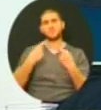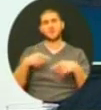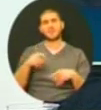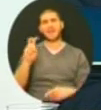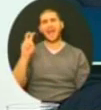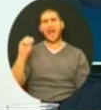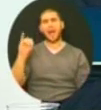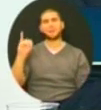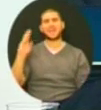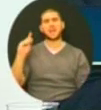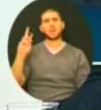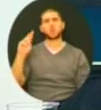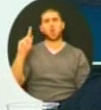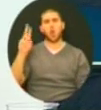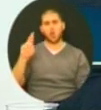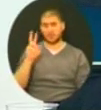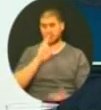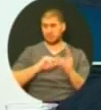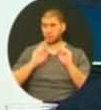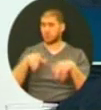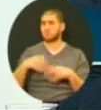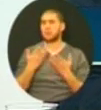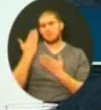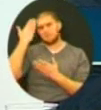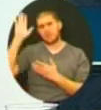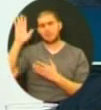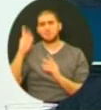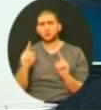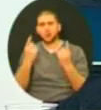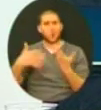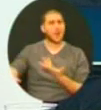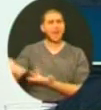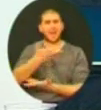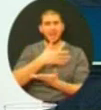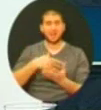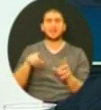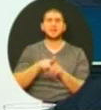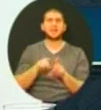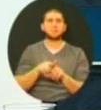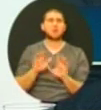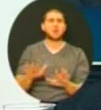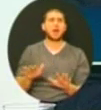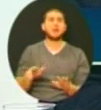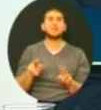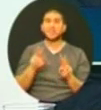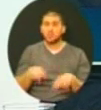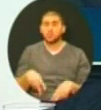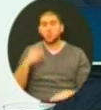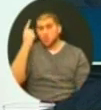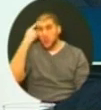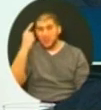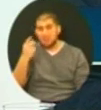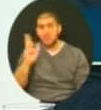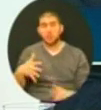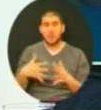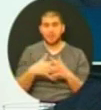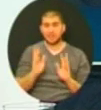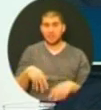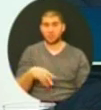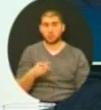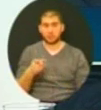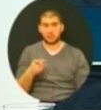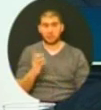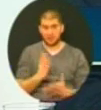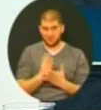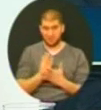המדרור שדיברנו עליה קבינט, אבל מתעלמים מהפיל בחדר. שהפיל בחדר הוא ישמו? כזה, יש שיש קבינט, יש עכשיו מזקץ לקבינט, תקשיבי,